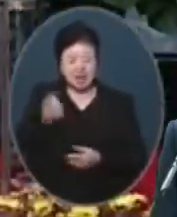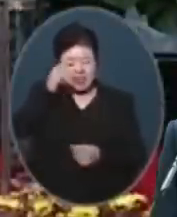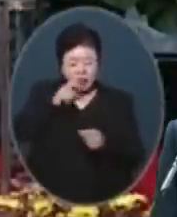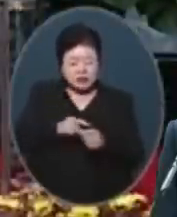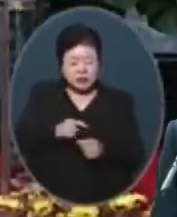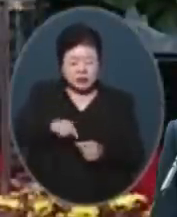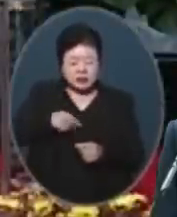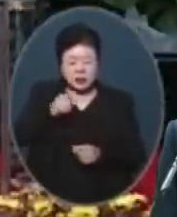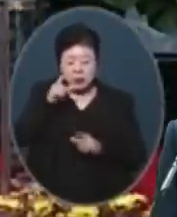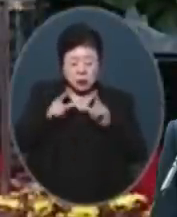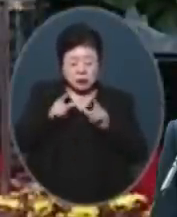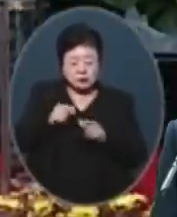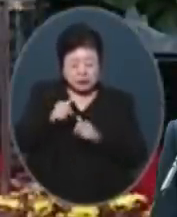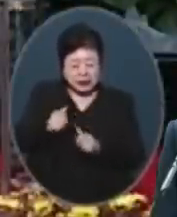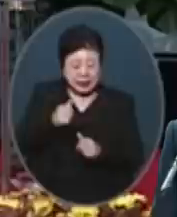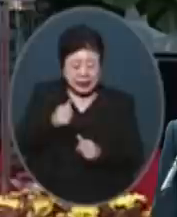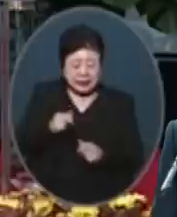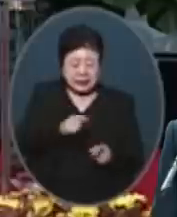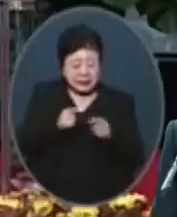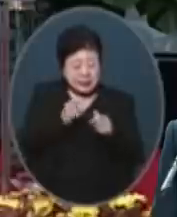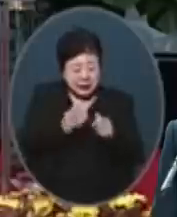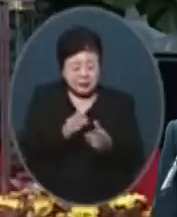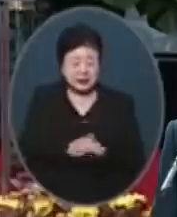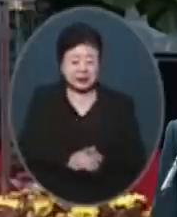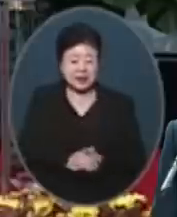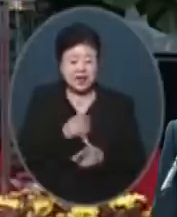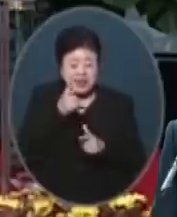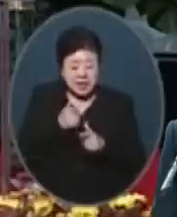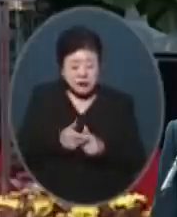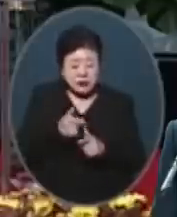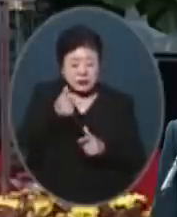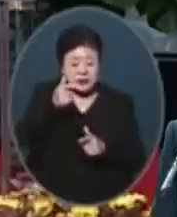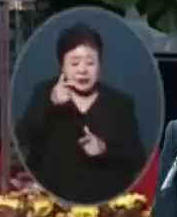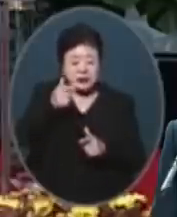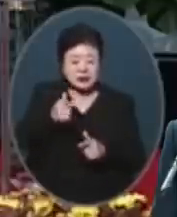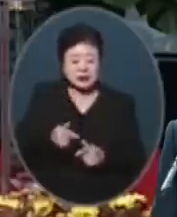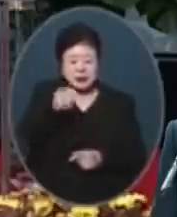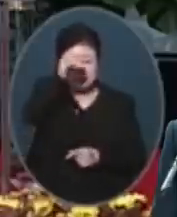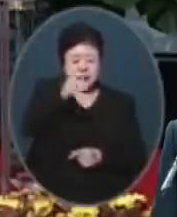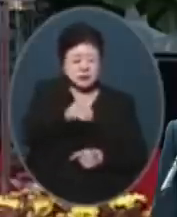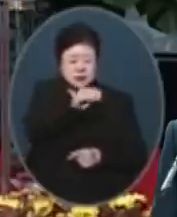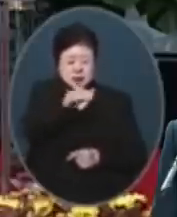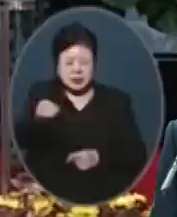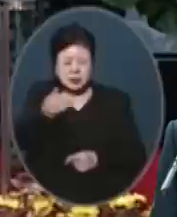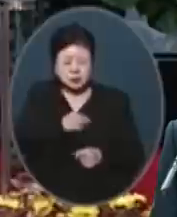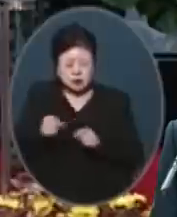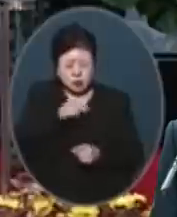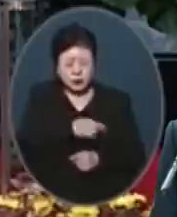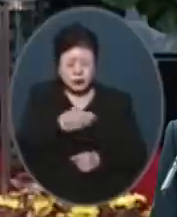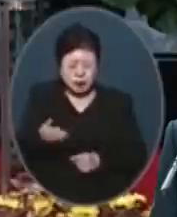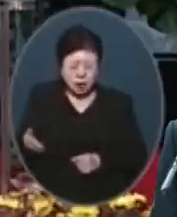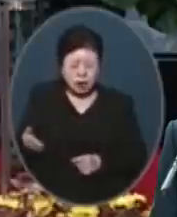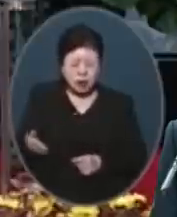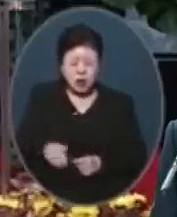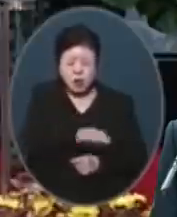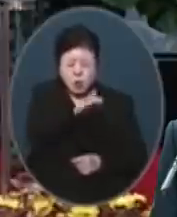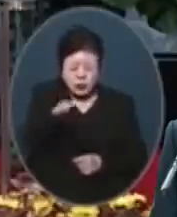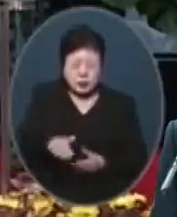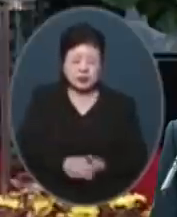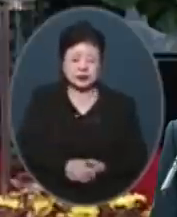영적인 자화상을 따라 살아야 되는 것입니다. 예수님이 십자가에 멈추고 피 흘려